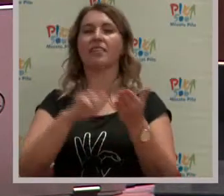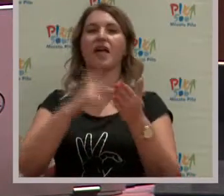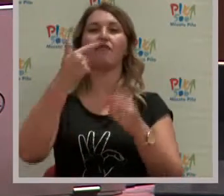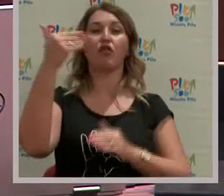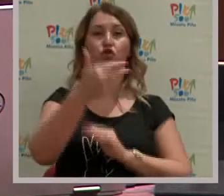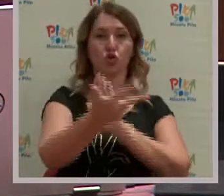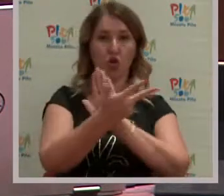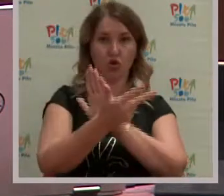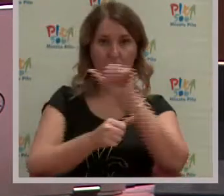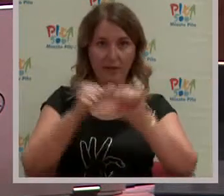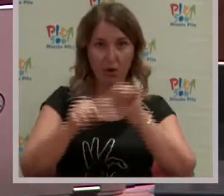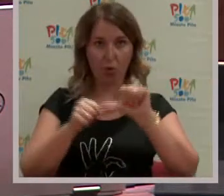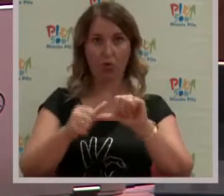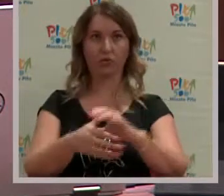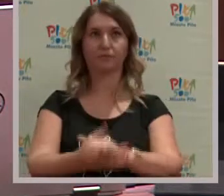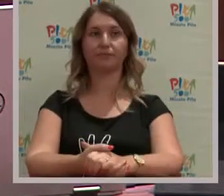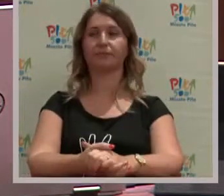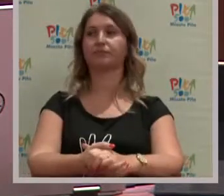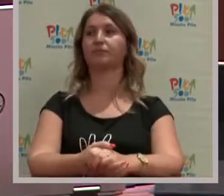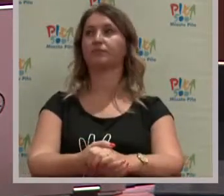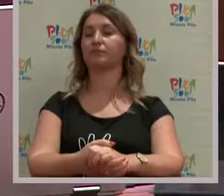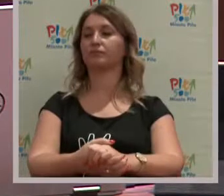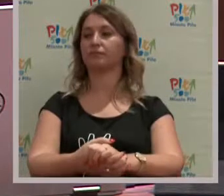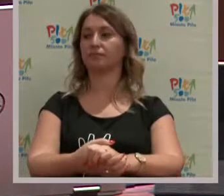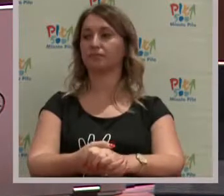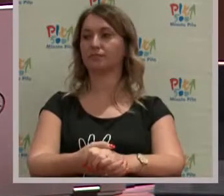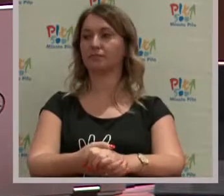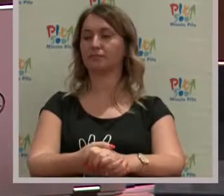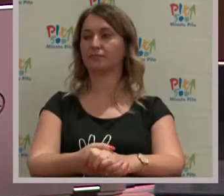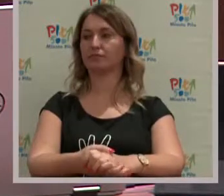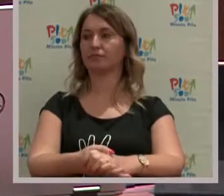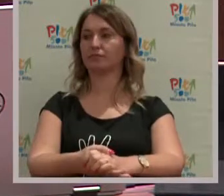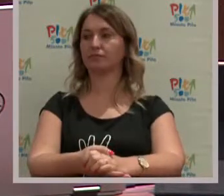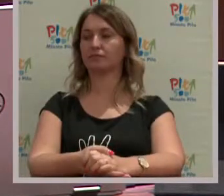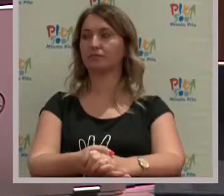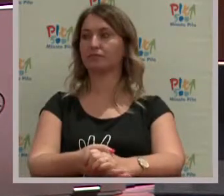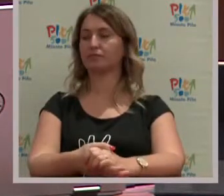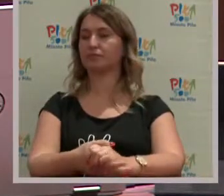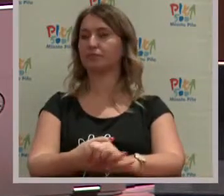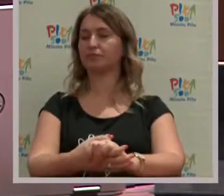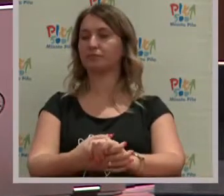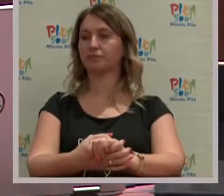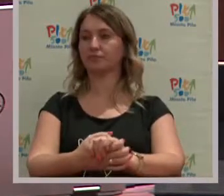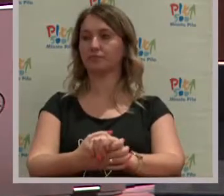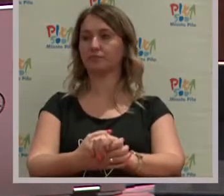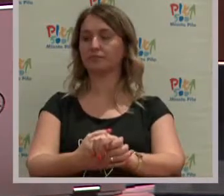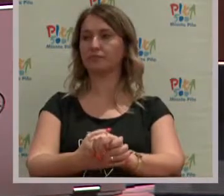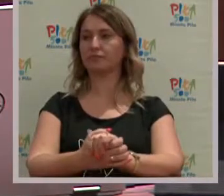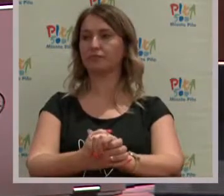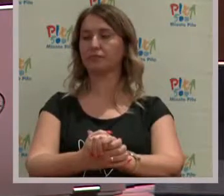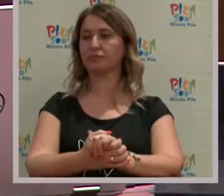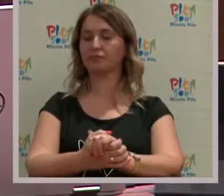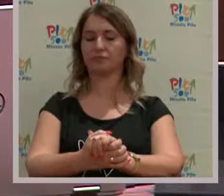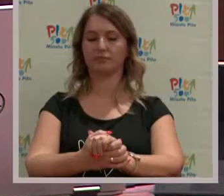uzasadnienia do projektu uchwały można odczytać czym była podyktowana ta pierwotna